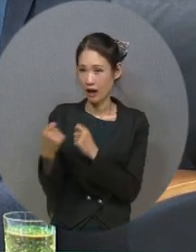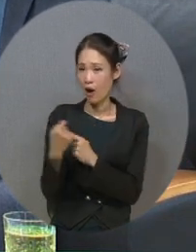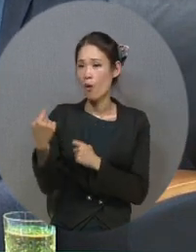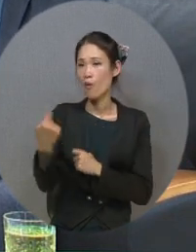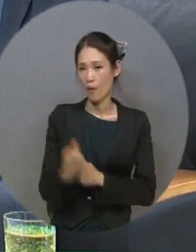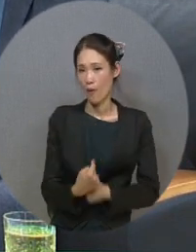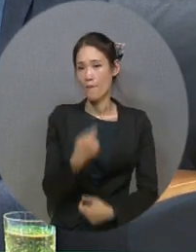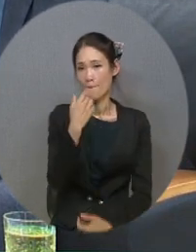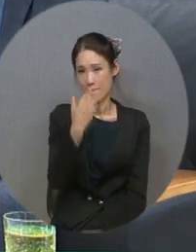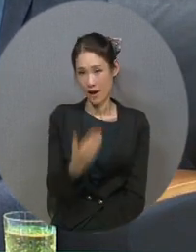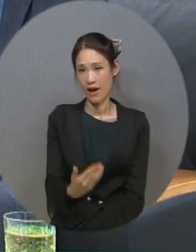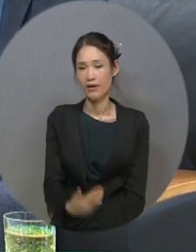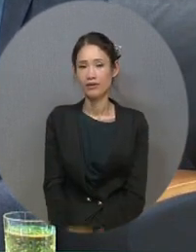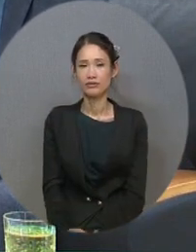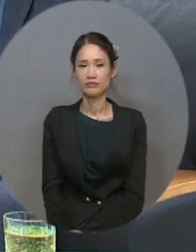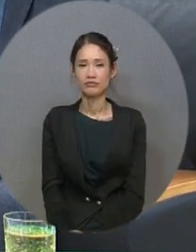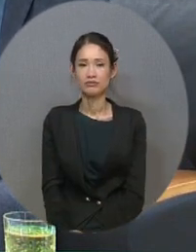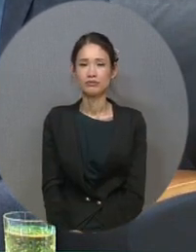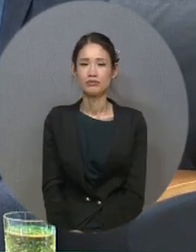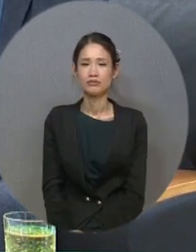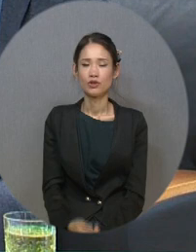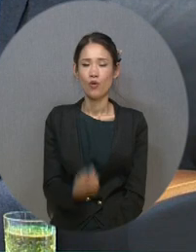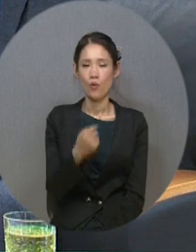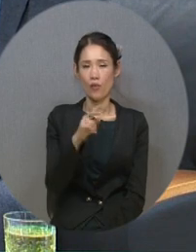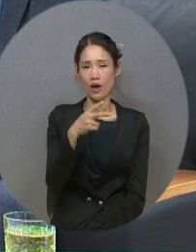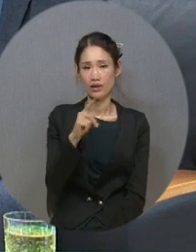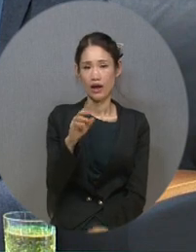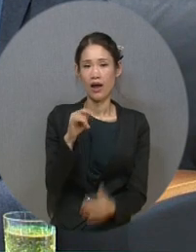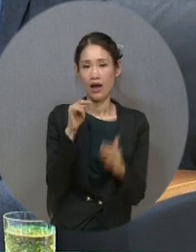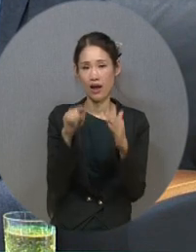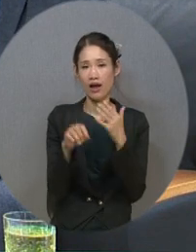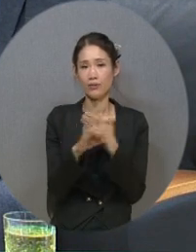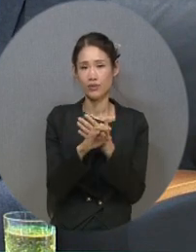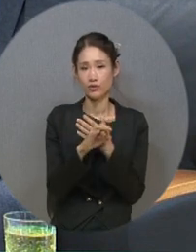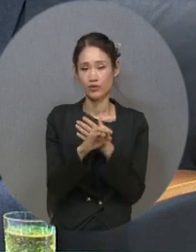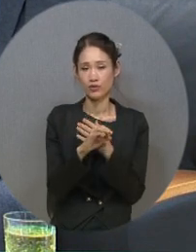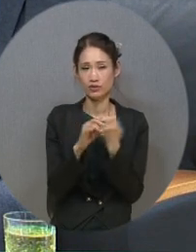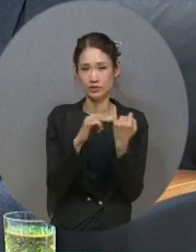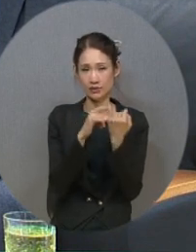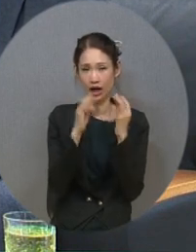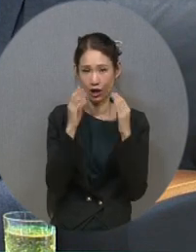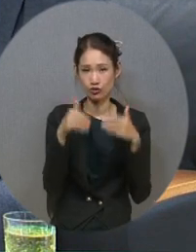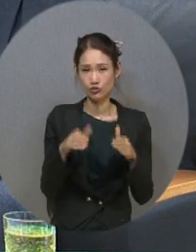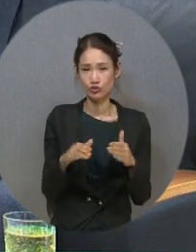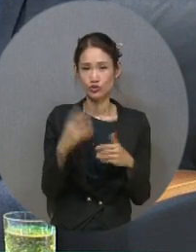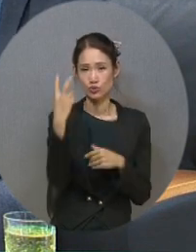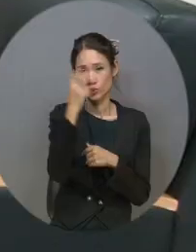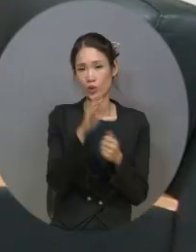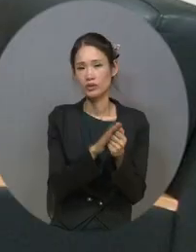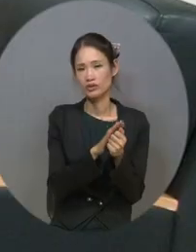예. 그러면 결국은 광양에 가면 산후조리 서비스 또한